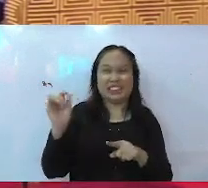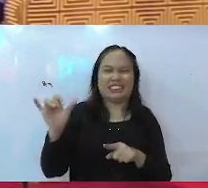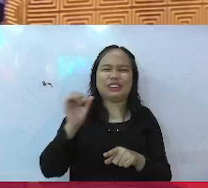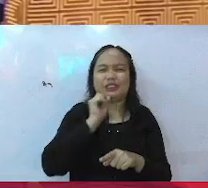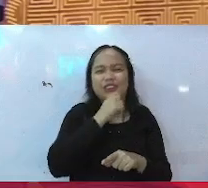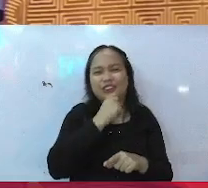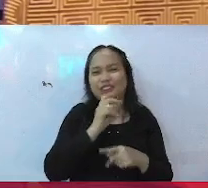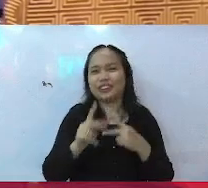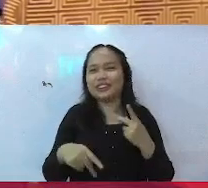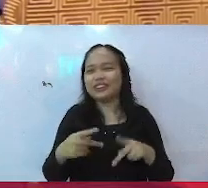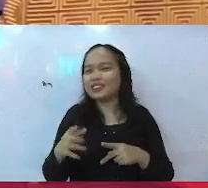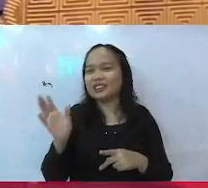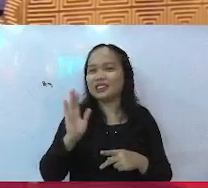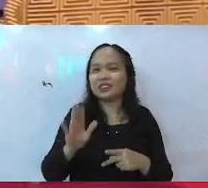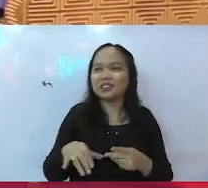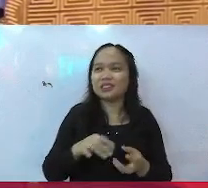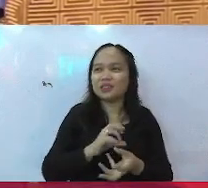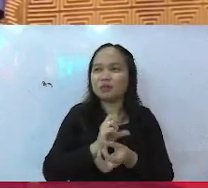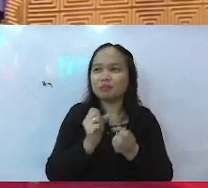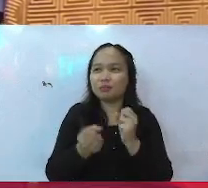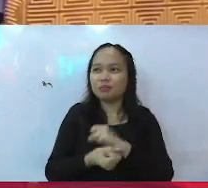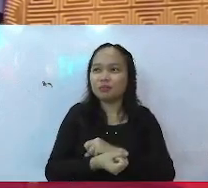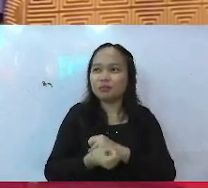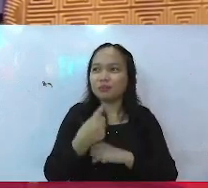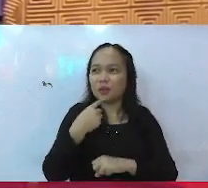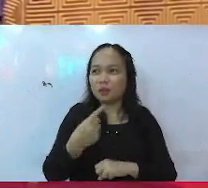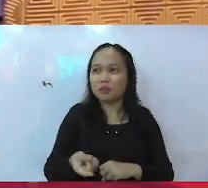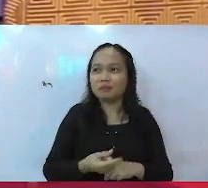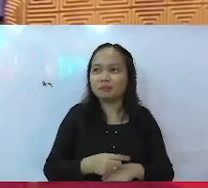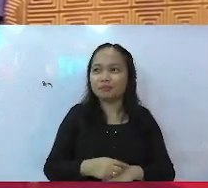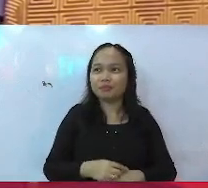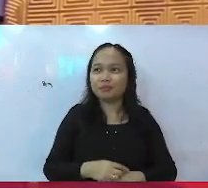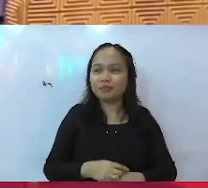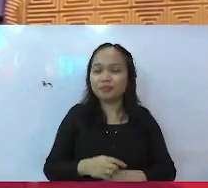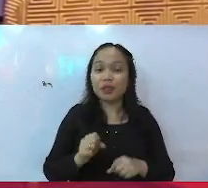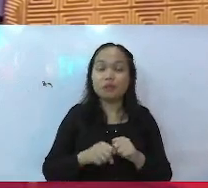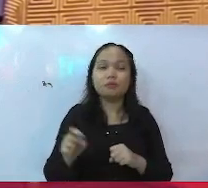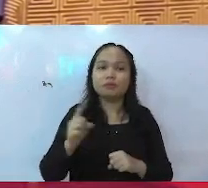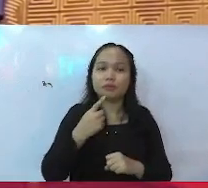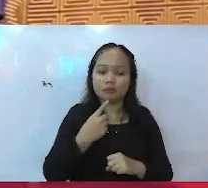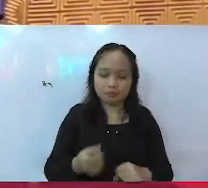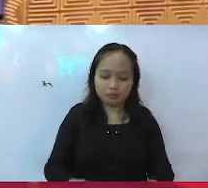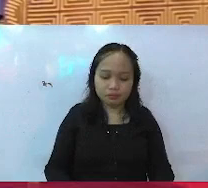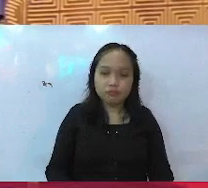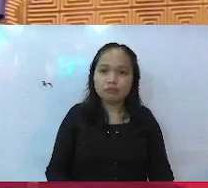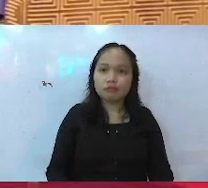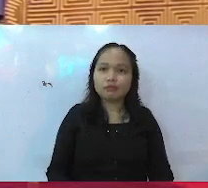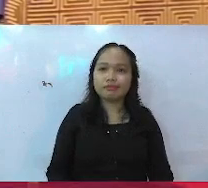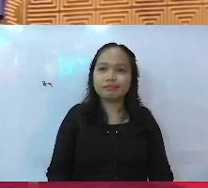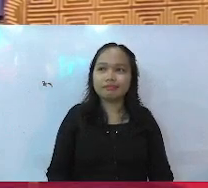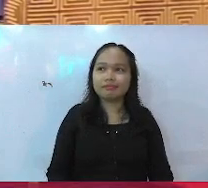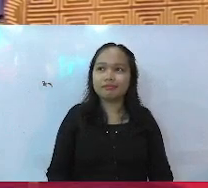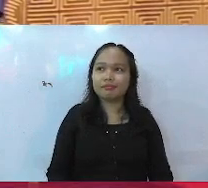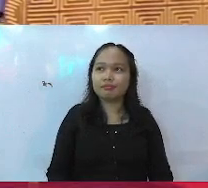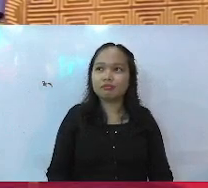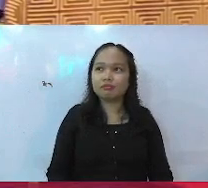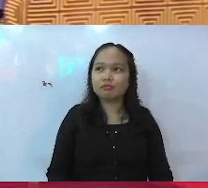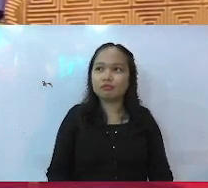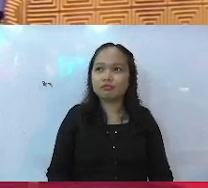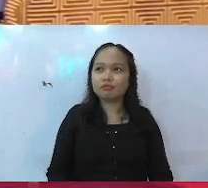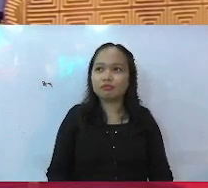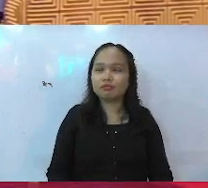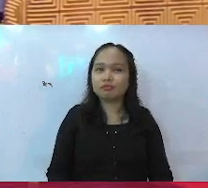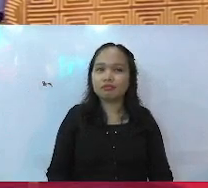eag to Balik na nga tayo dito okay speaking of which na pinag-uusapan natin